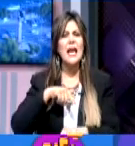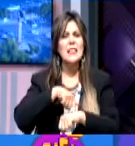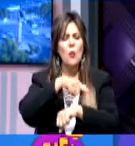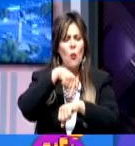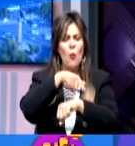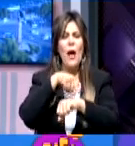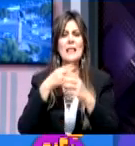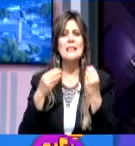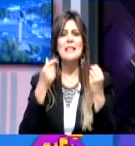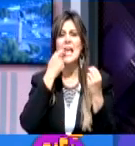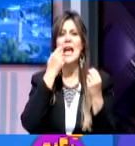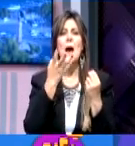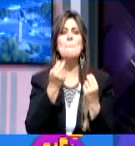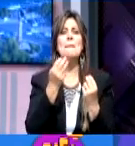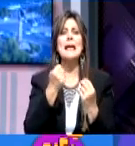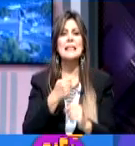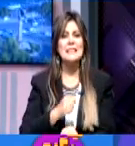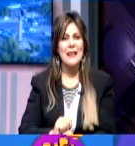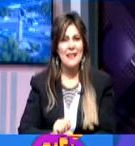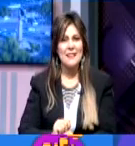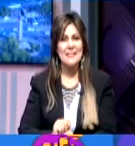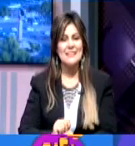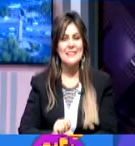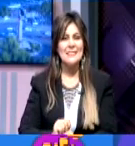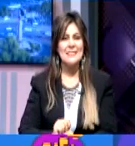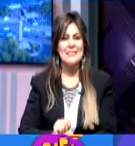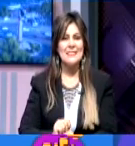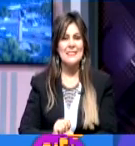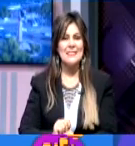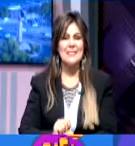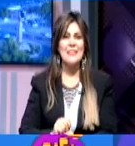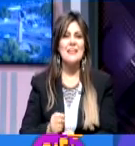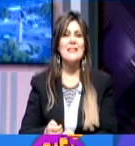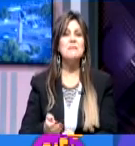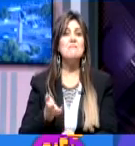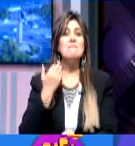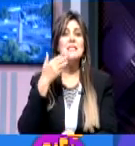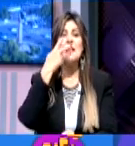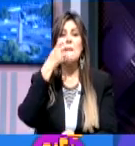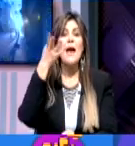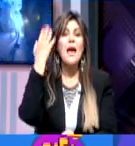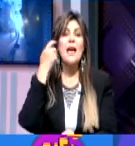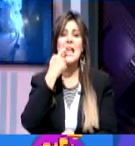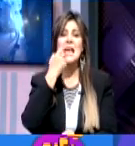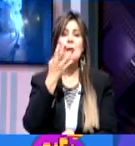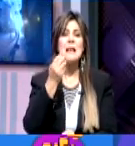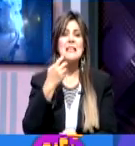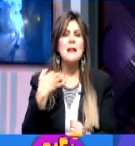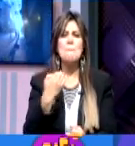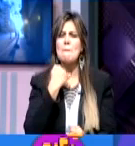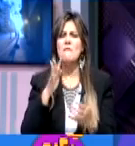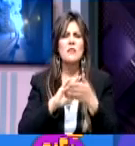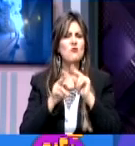جدا، اكتر من 40 سنة، اكتر من 40 سنة مكهنين. بالظبط كده، اكتر من 40 سنة كان مفيش دمج